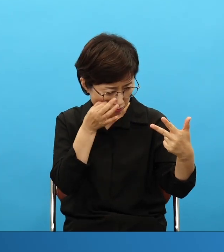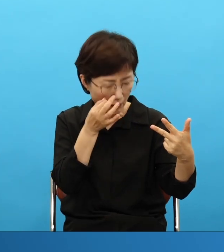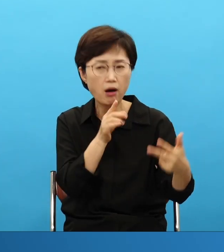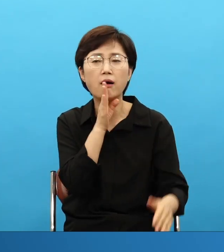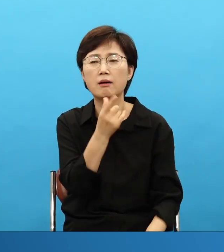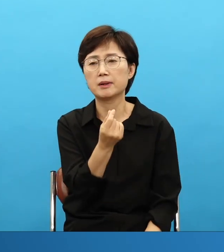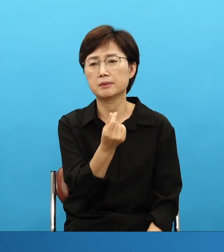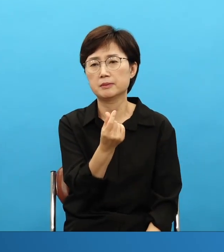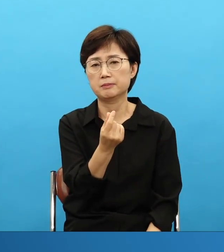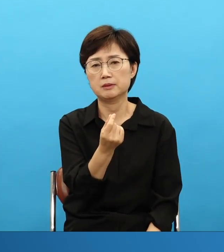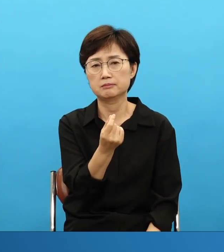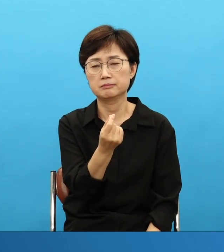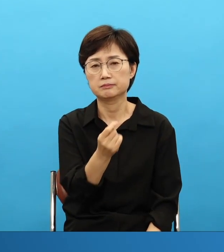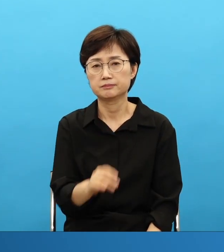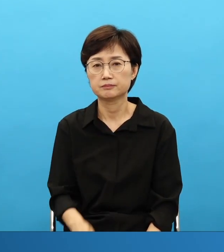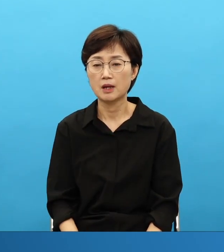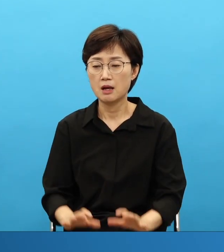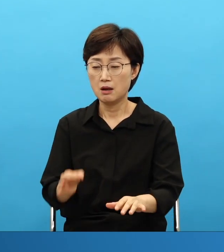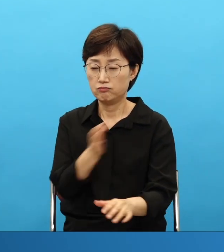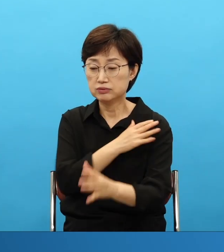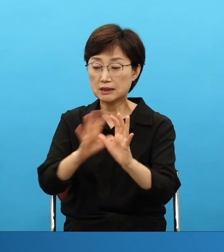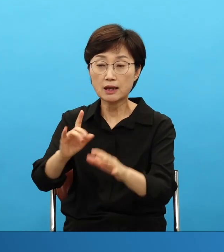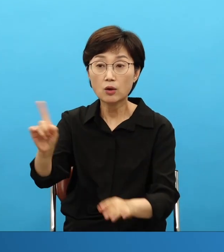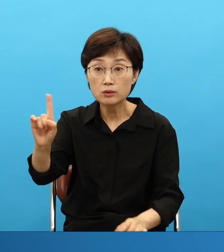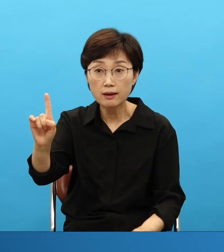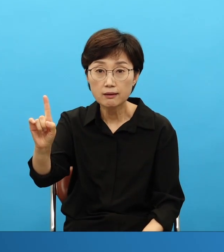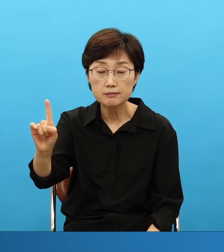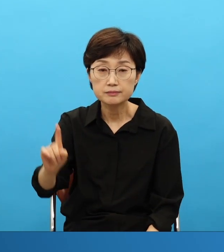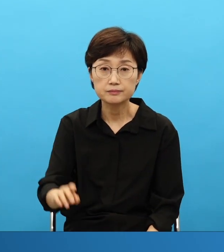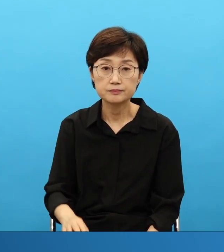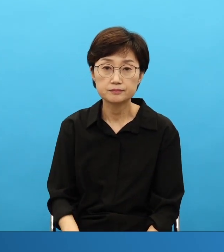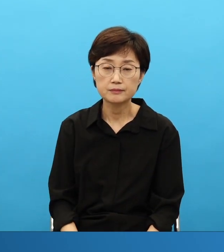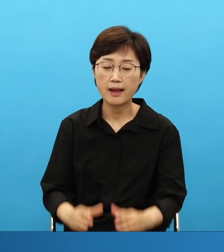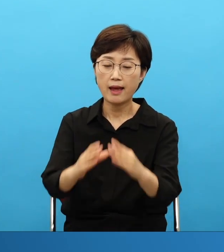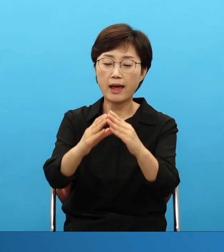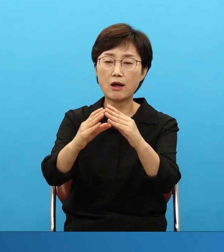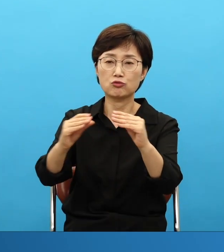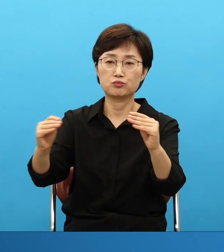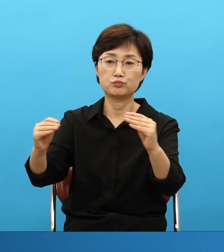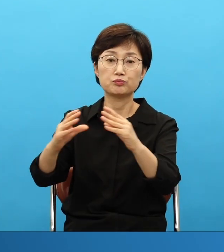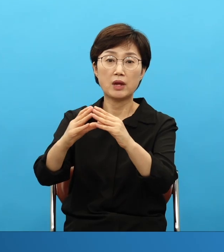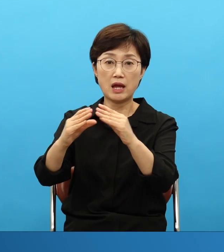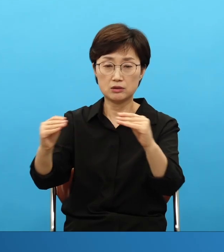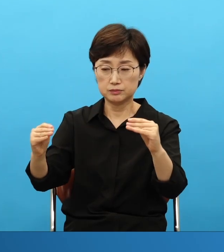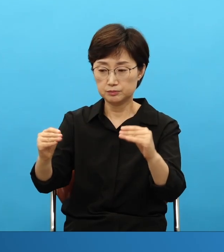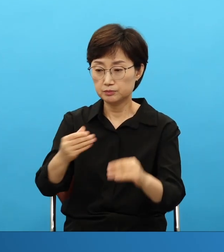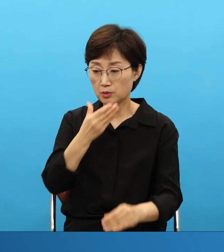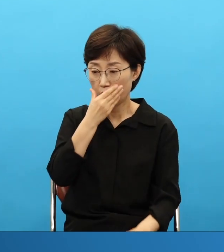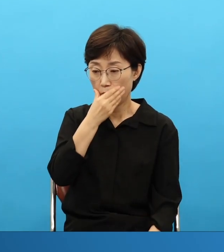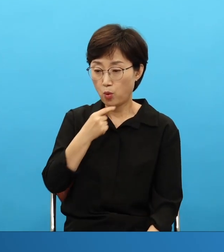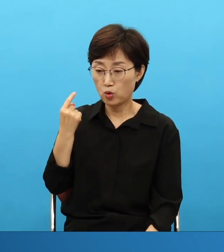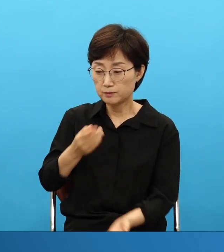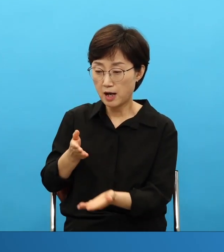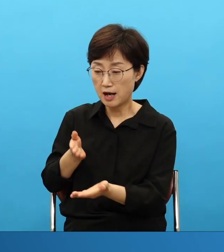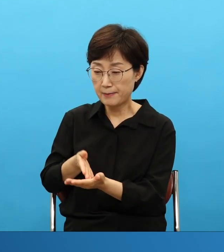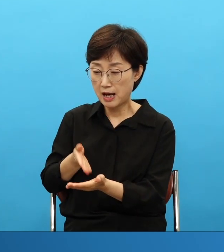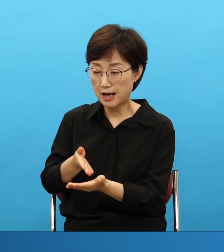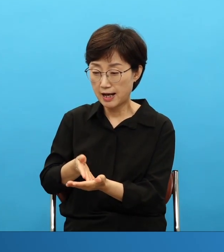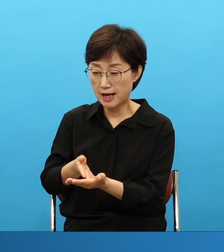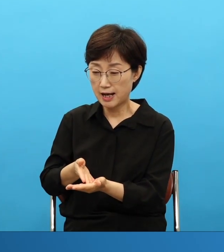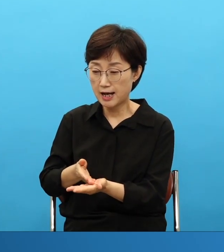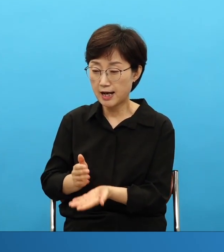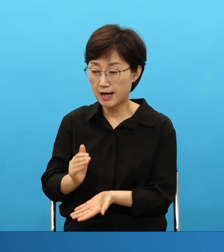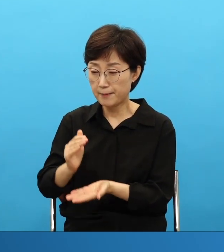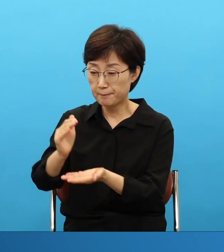그랬어요 자 강들 보세요 애굽에 복음 했는데도